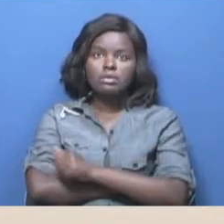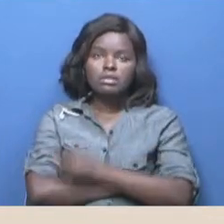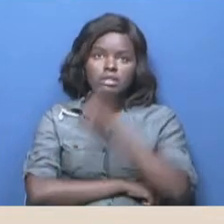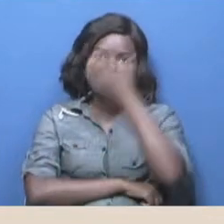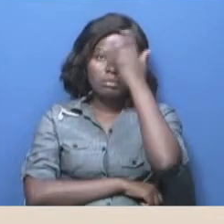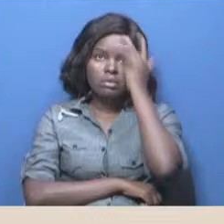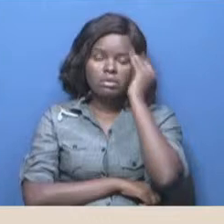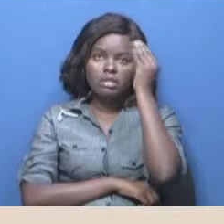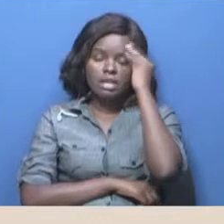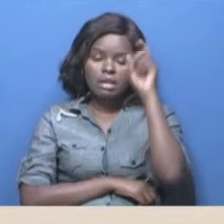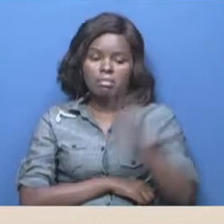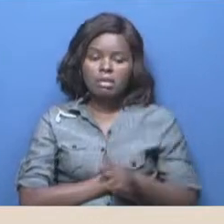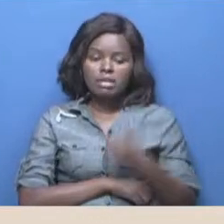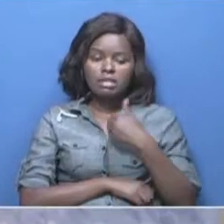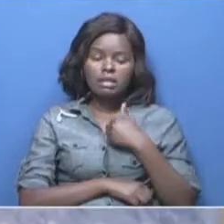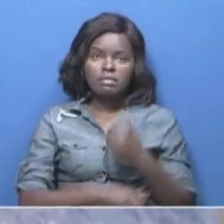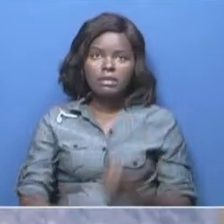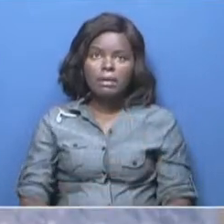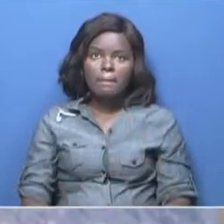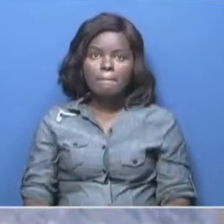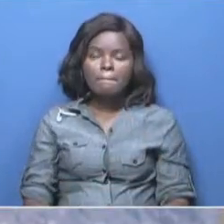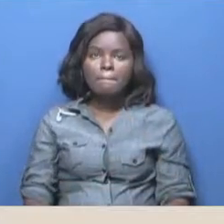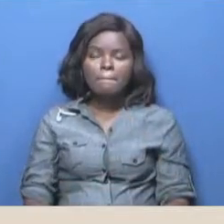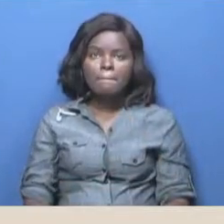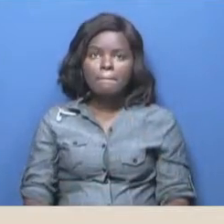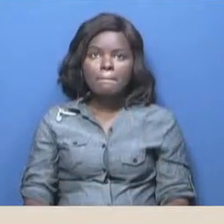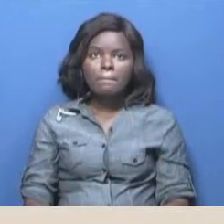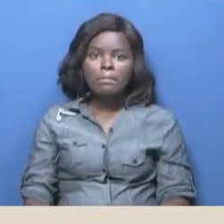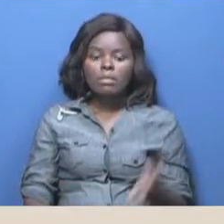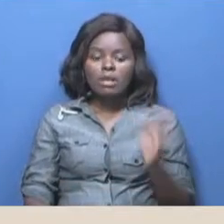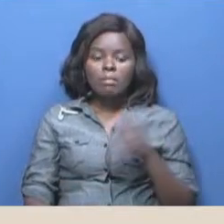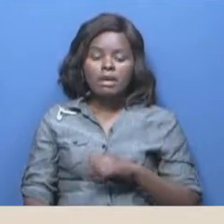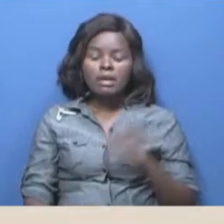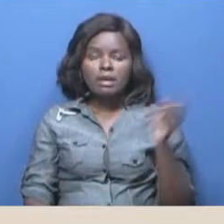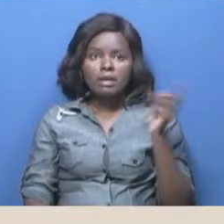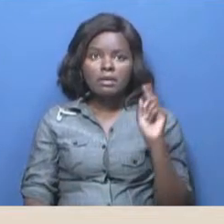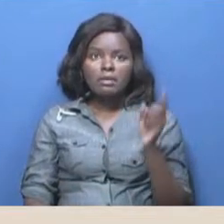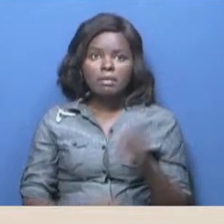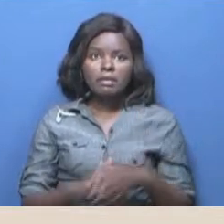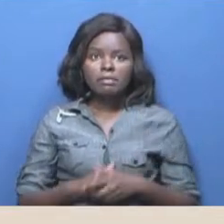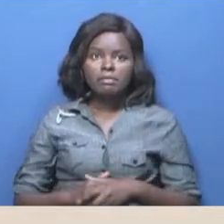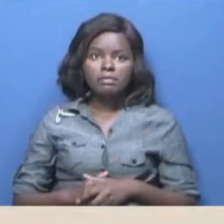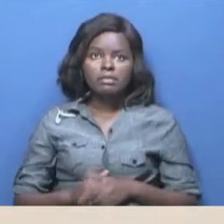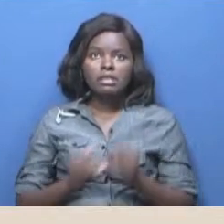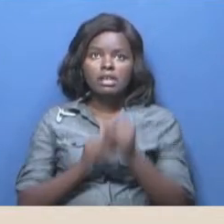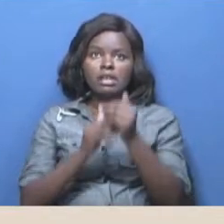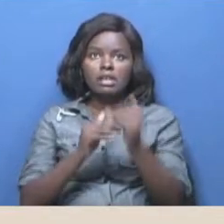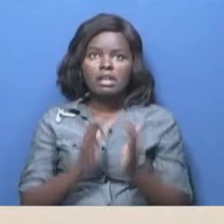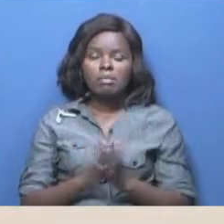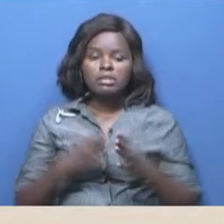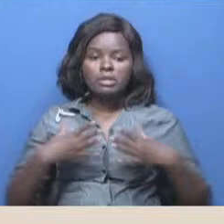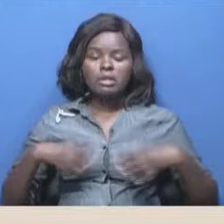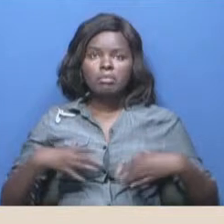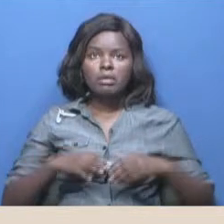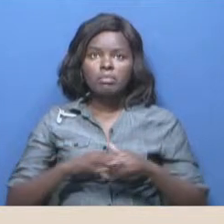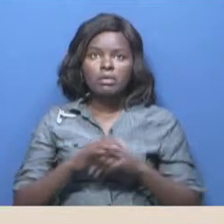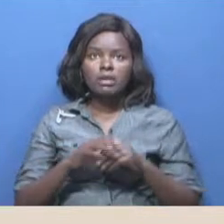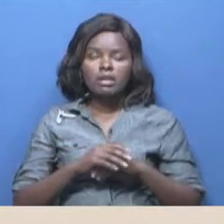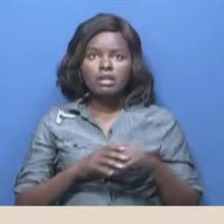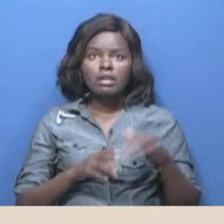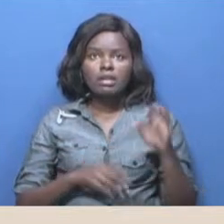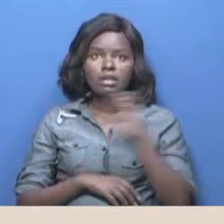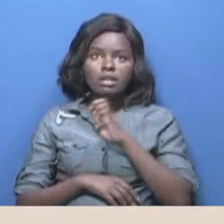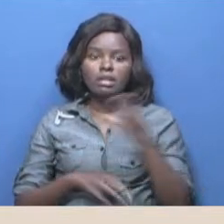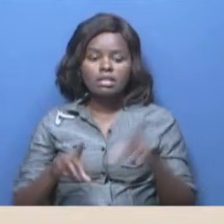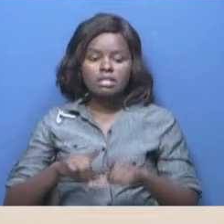githomo no mwaka ukite. Tugithii na mbere tucoke guku kaunti-ini ya Nairobi na kuria atongoria hamwe na muingi wa mwena wa Eastlands kaunti-ini